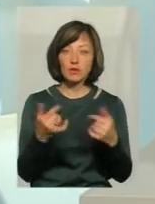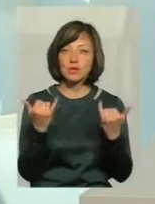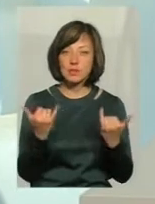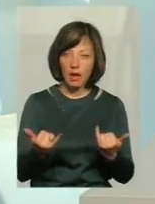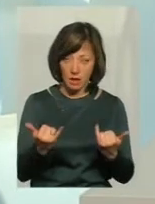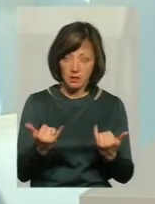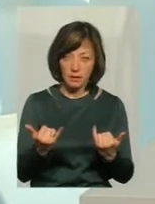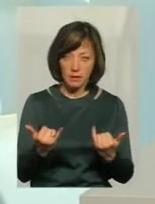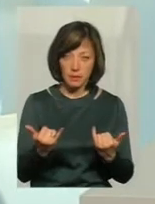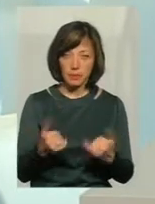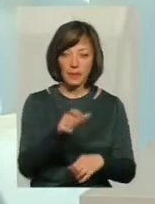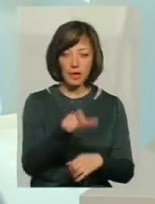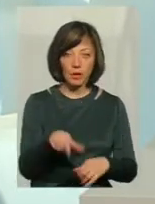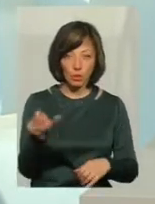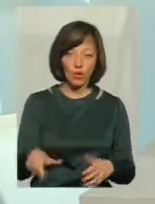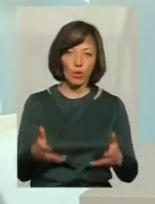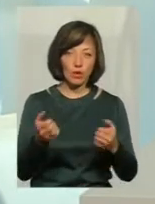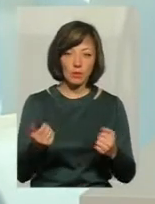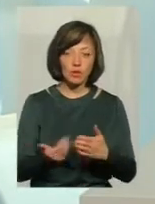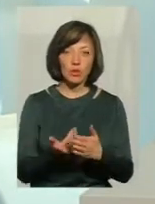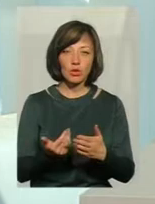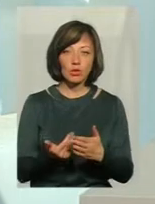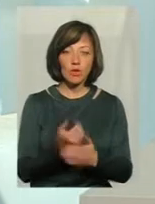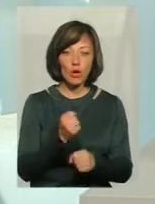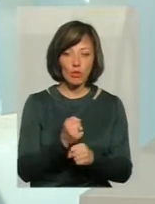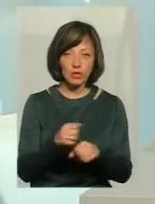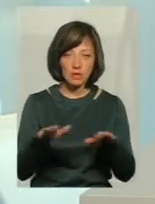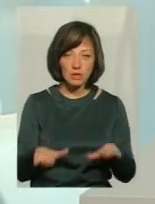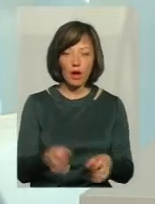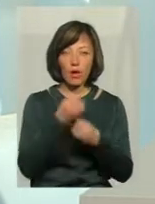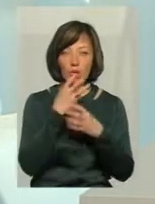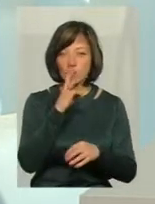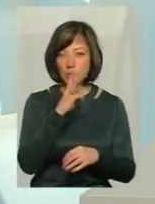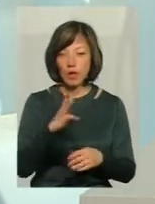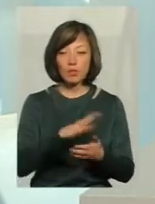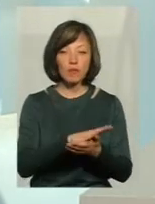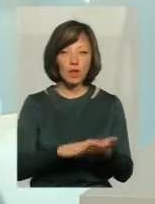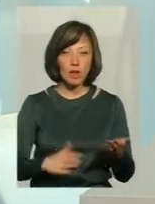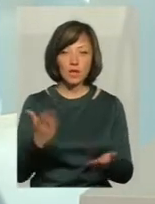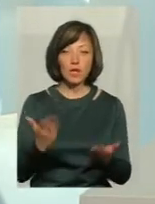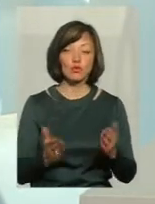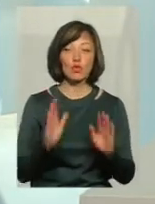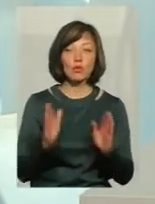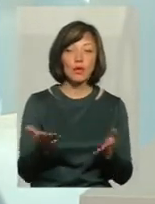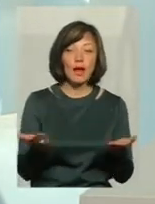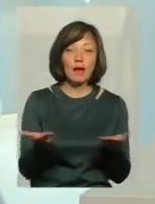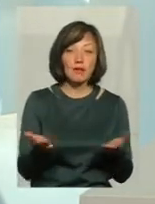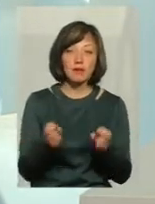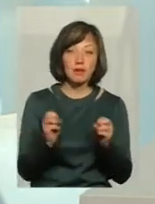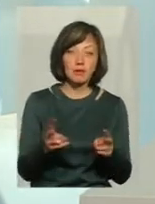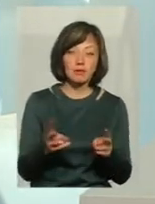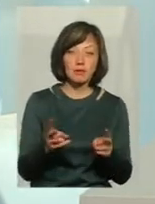зараз люди отримують нові робочі місця, тобто відповідно хорошу зарплату. І в подальшому, якщо буде якийсь ризик того,